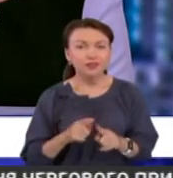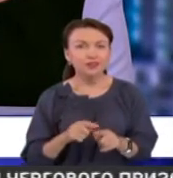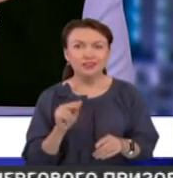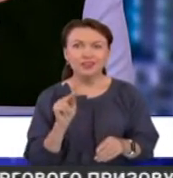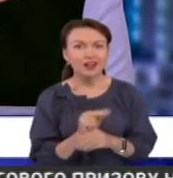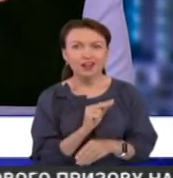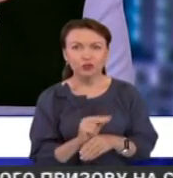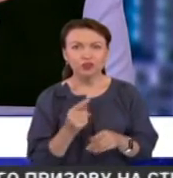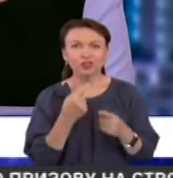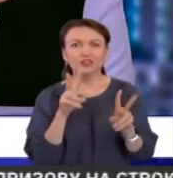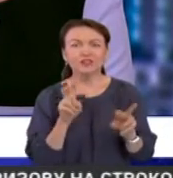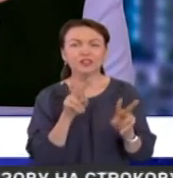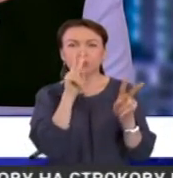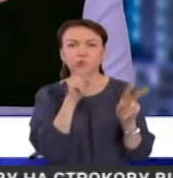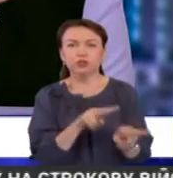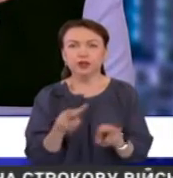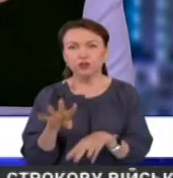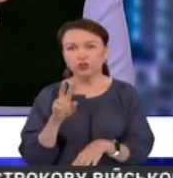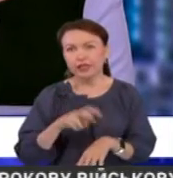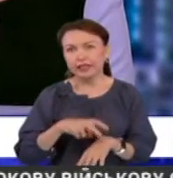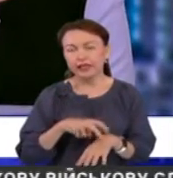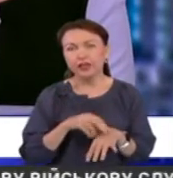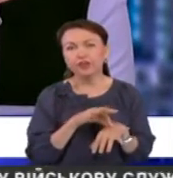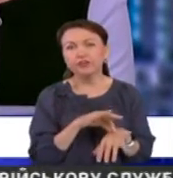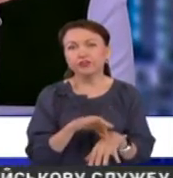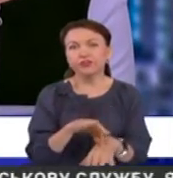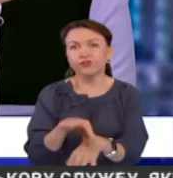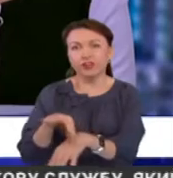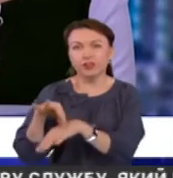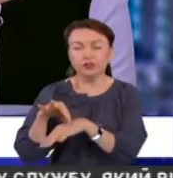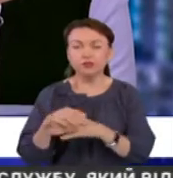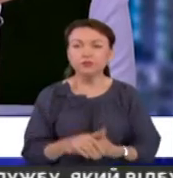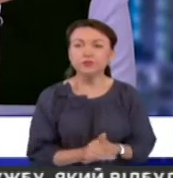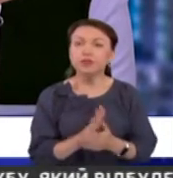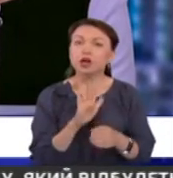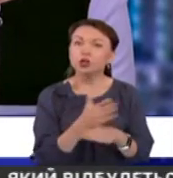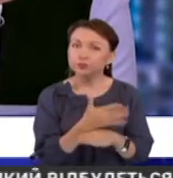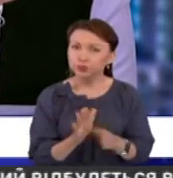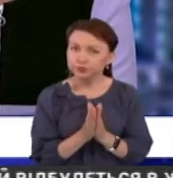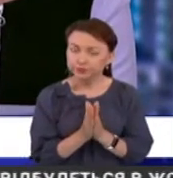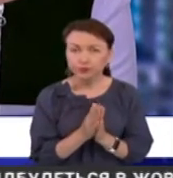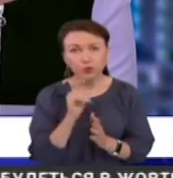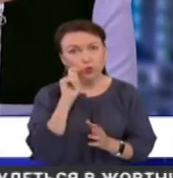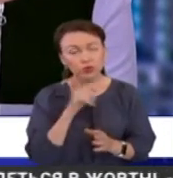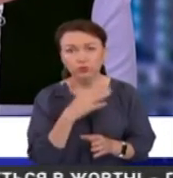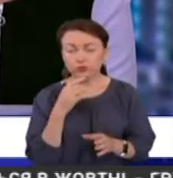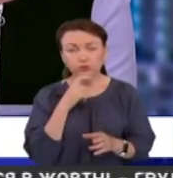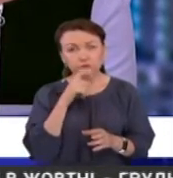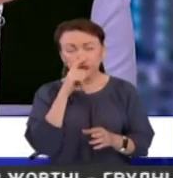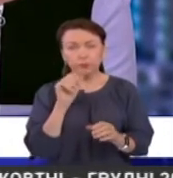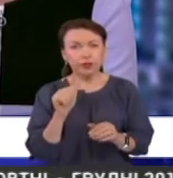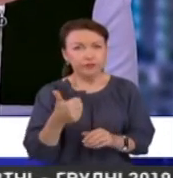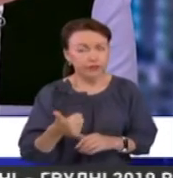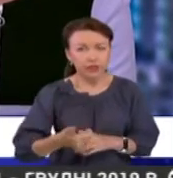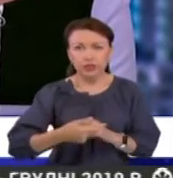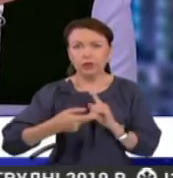лікуючий лікар, це спостерігаючий лікар. Да? Він веде пацієнта. Тут ще раз розмежуйте, тому що багато українців досі не розуміють. Так, первинна